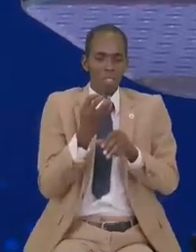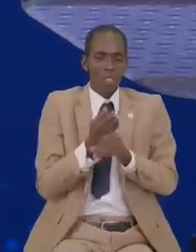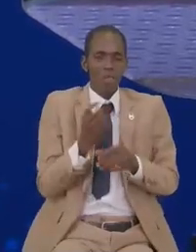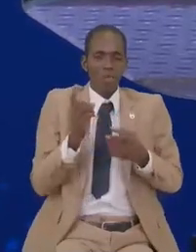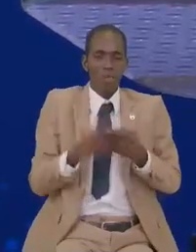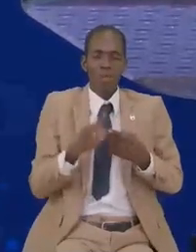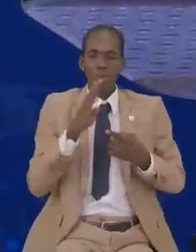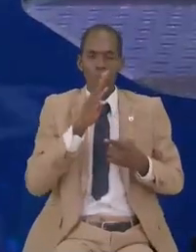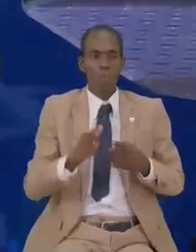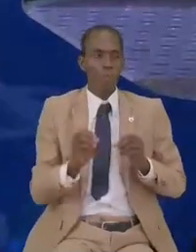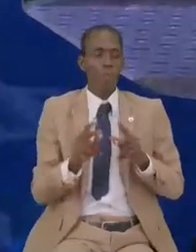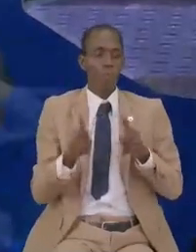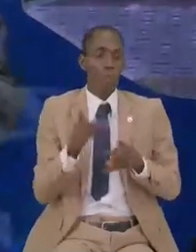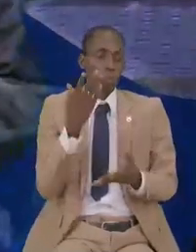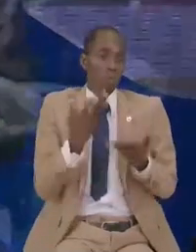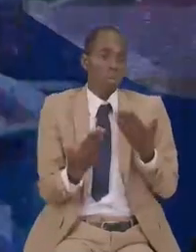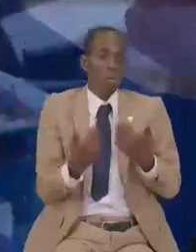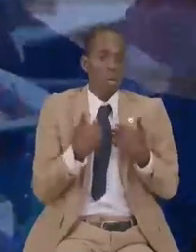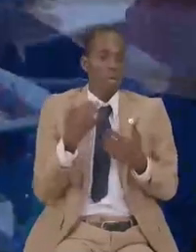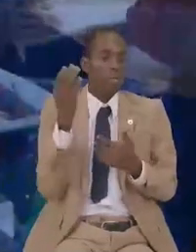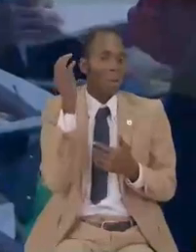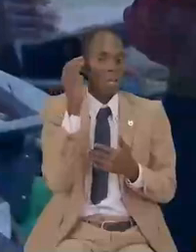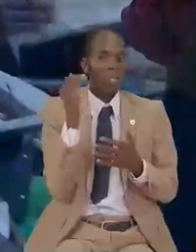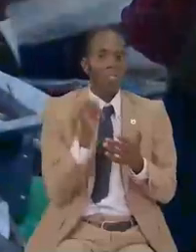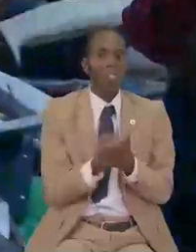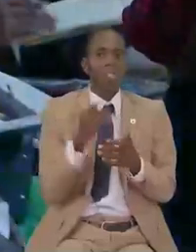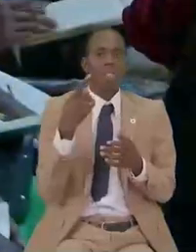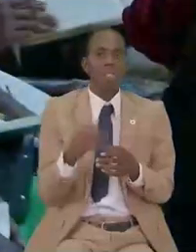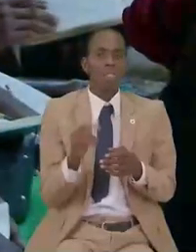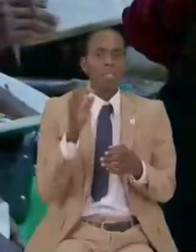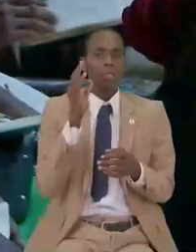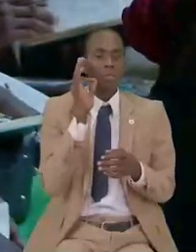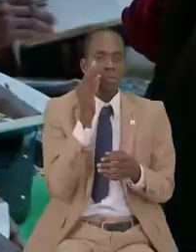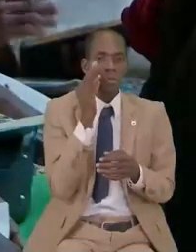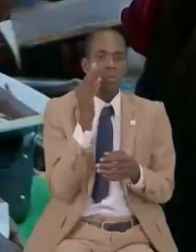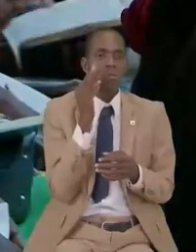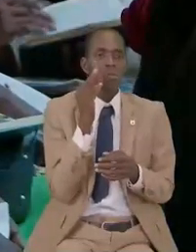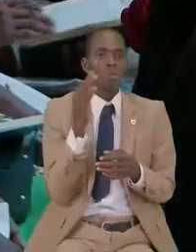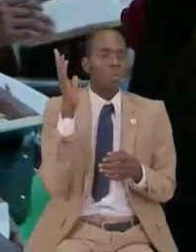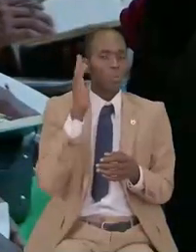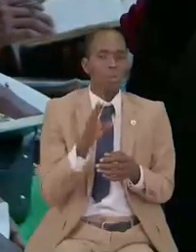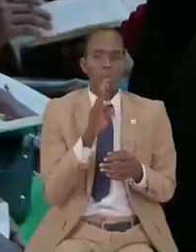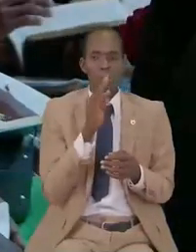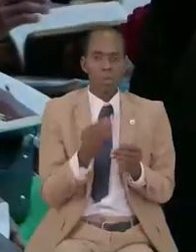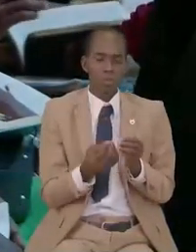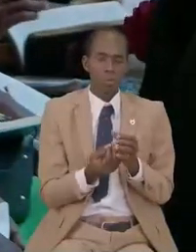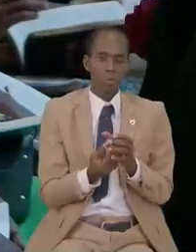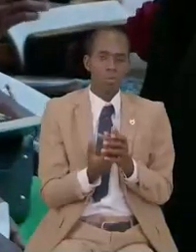centaines d'années. Mais on respire cela. Vous aurez compris que même le fruit de la terre